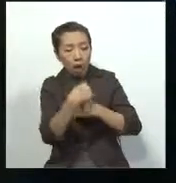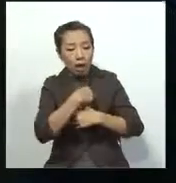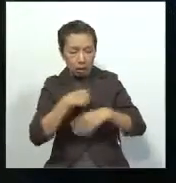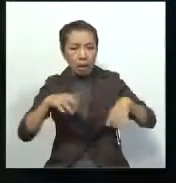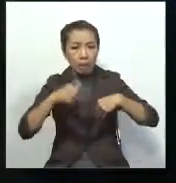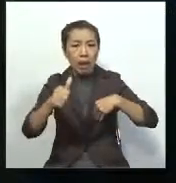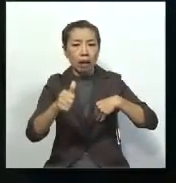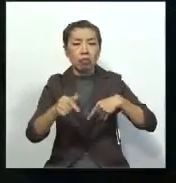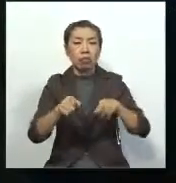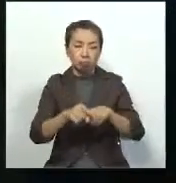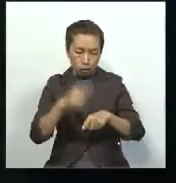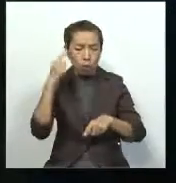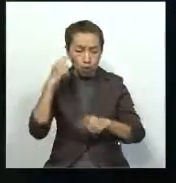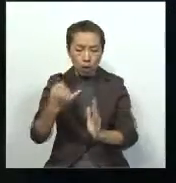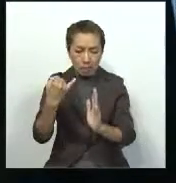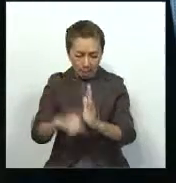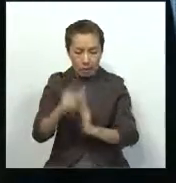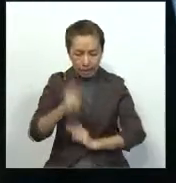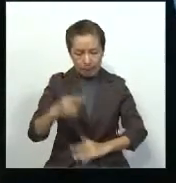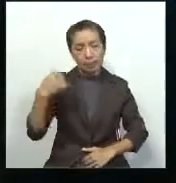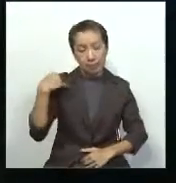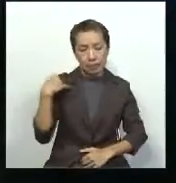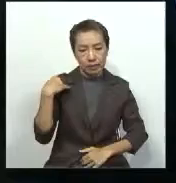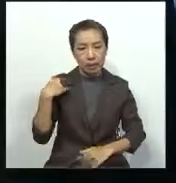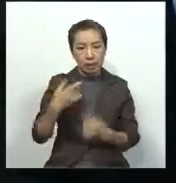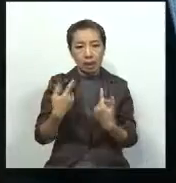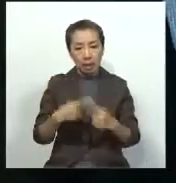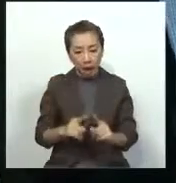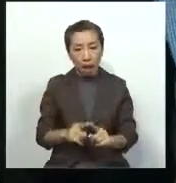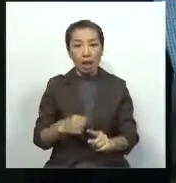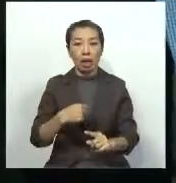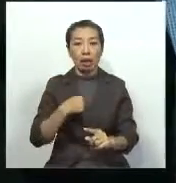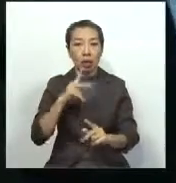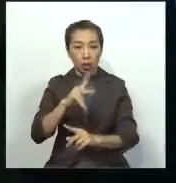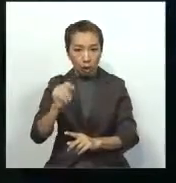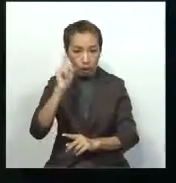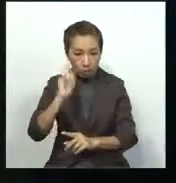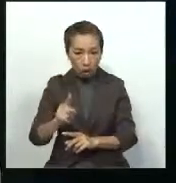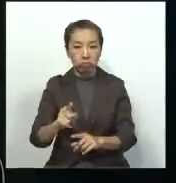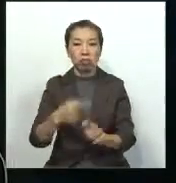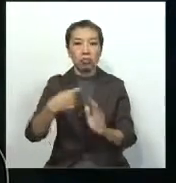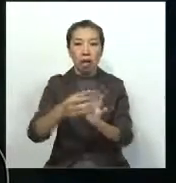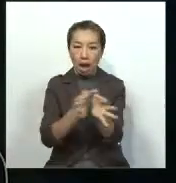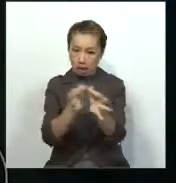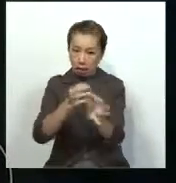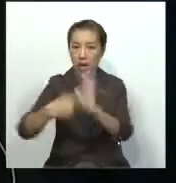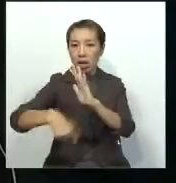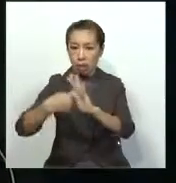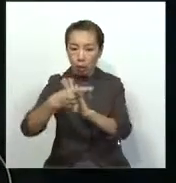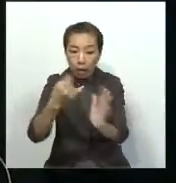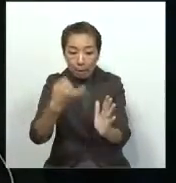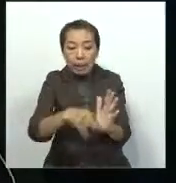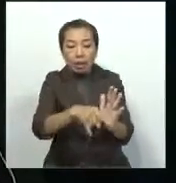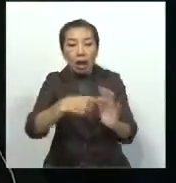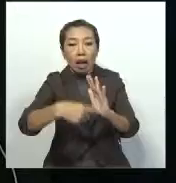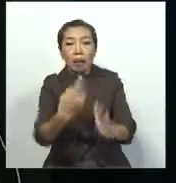นั้นโจมตีไปเนี่ยสิ่งที่กกต.ต้องทำก็คือว่าตอบให้ได้ว่าข้อผิดพลาดที่เกิดจากอะไรนะครับ